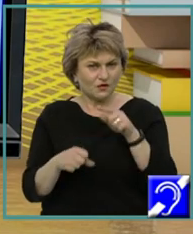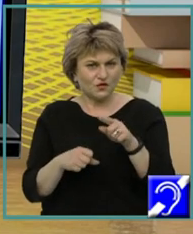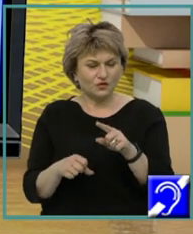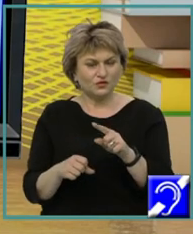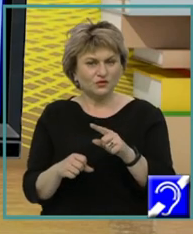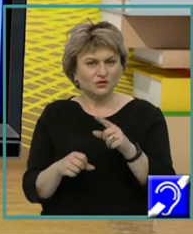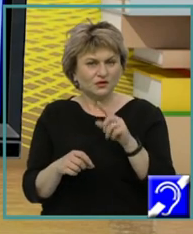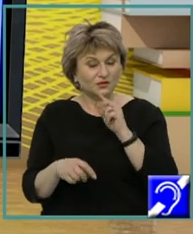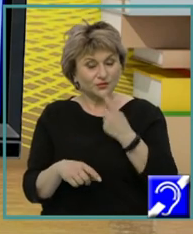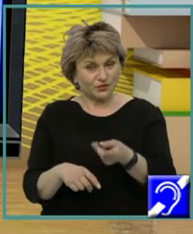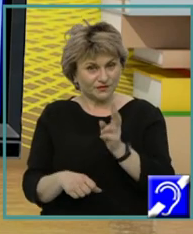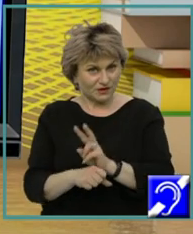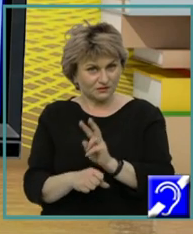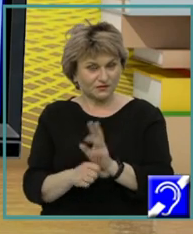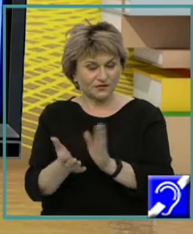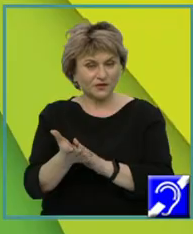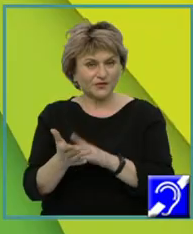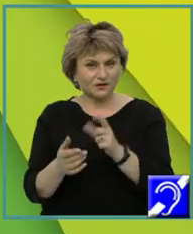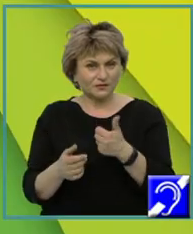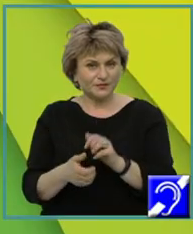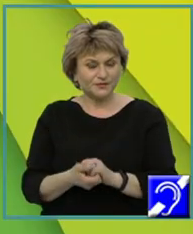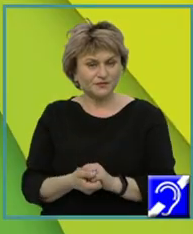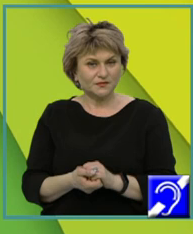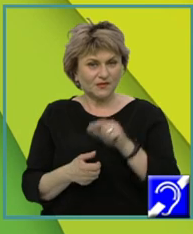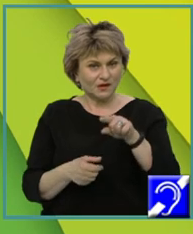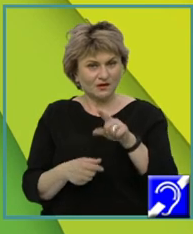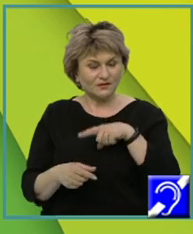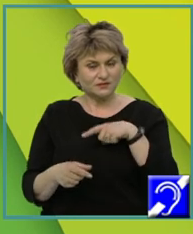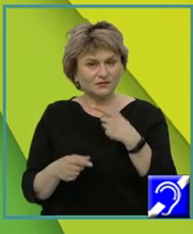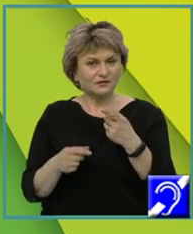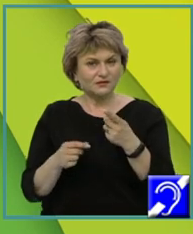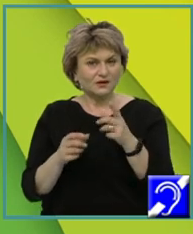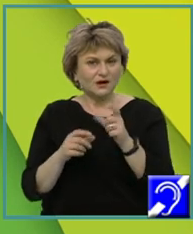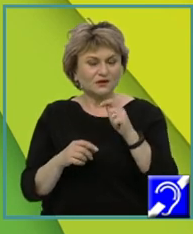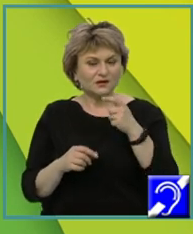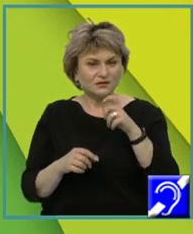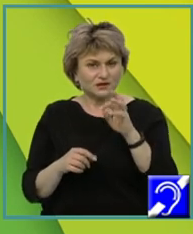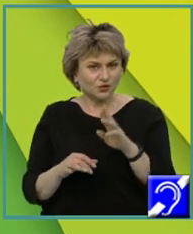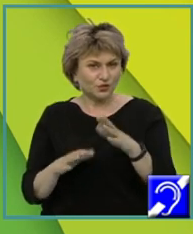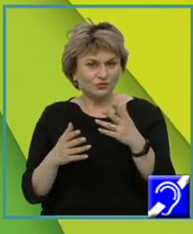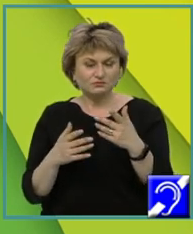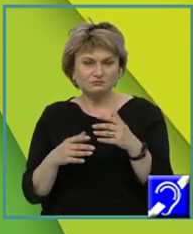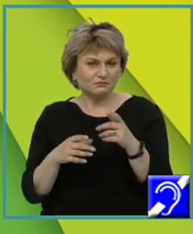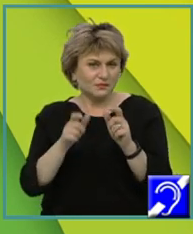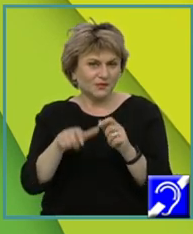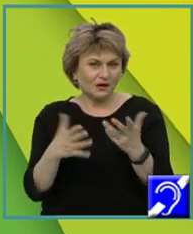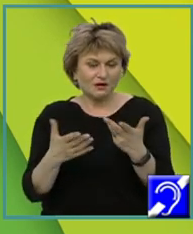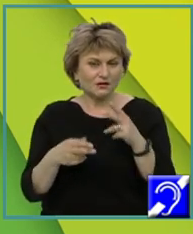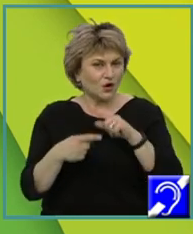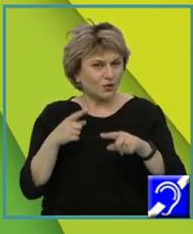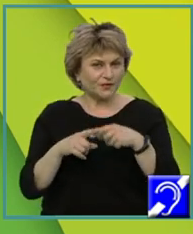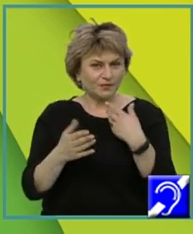vă atragă atenția asupra faptului că el este catalizatorul cel care luptă pentru